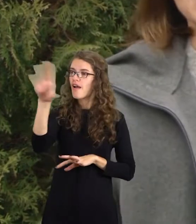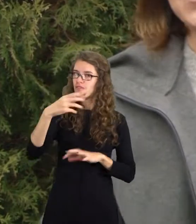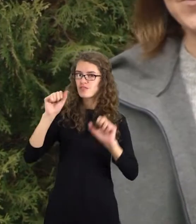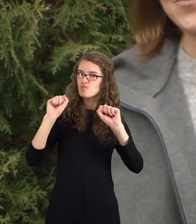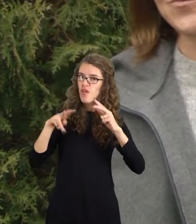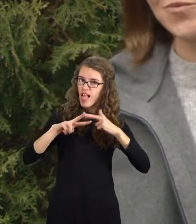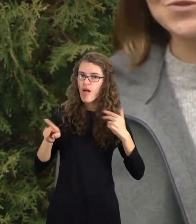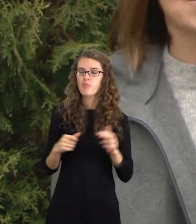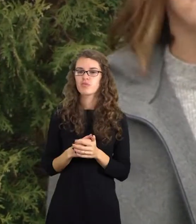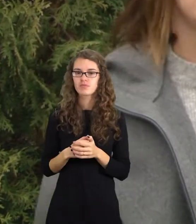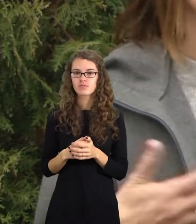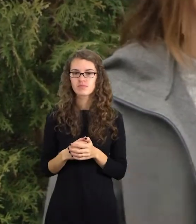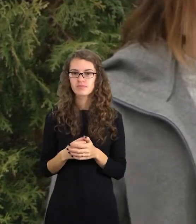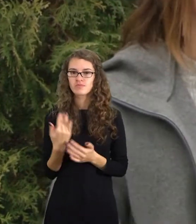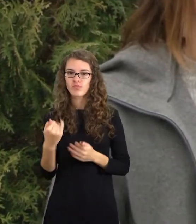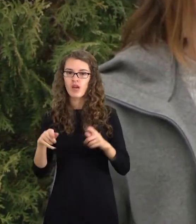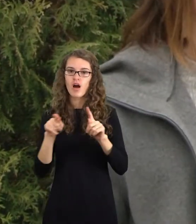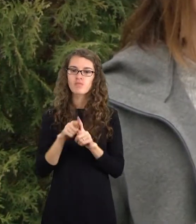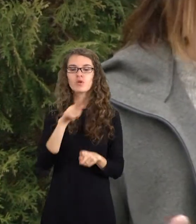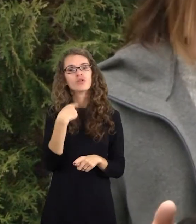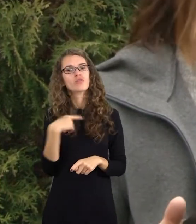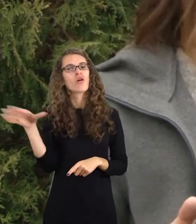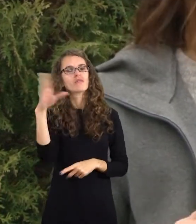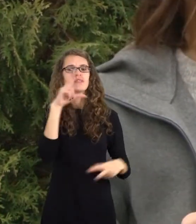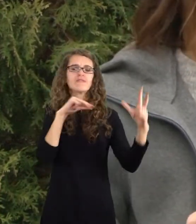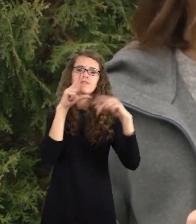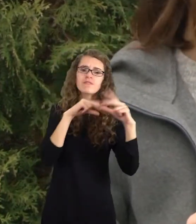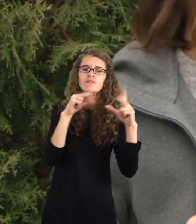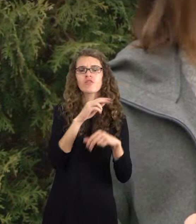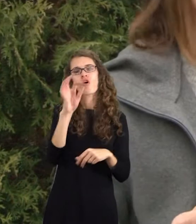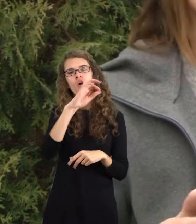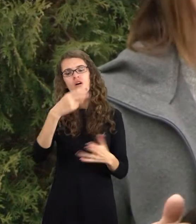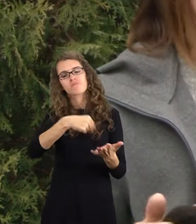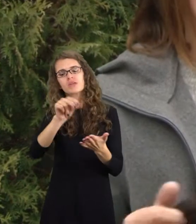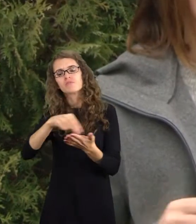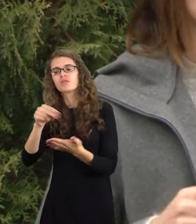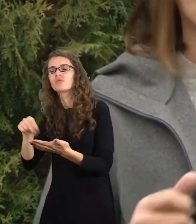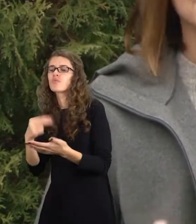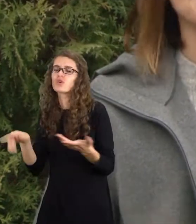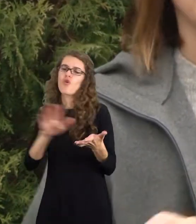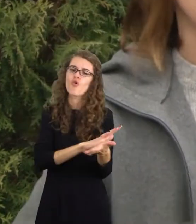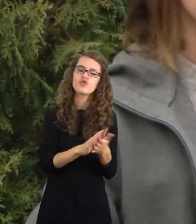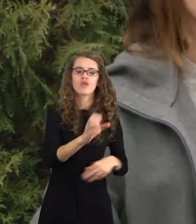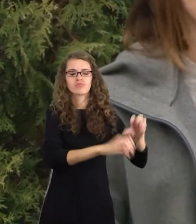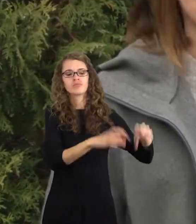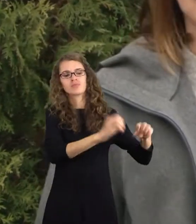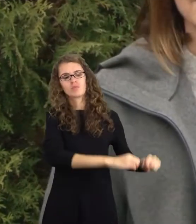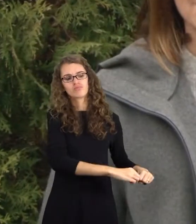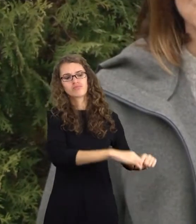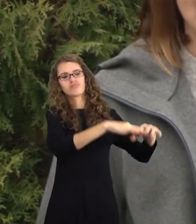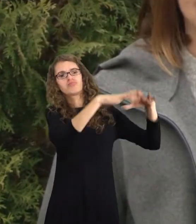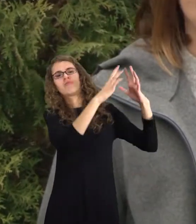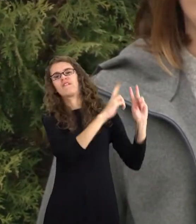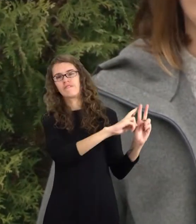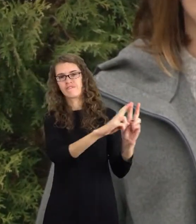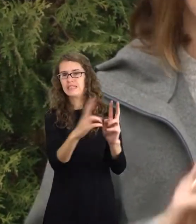Mes taip tuo pačiu dažnai kalbame apie vartojimą, apie tą šiukšlyną, kurį mes patys paliekame. Tai